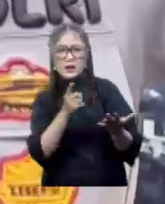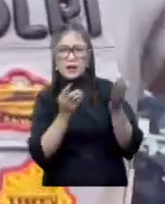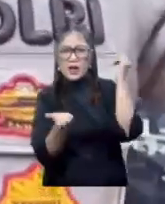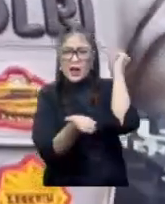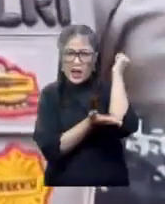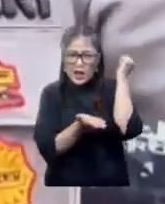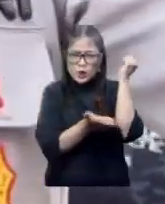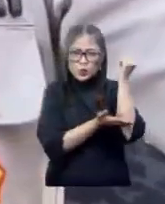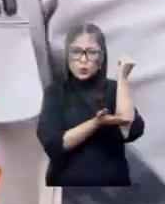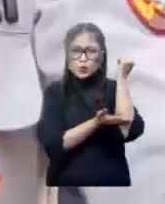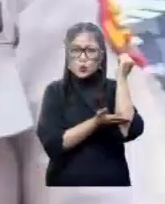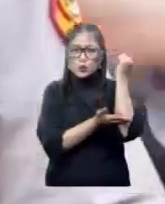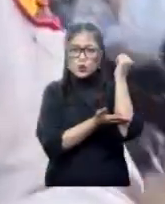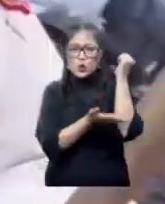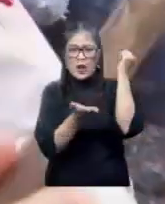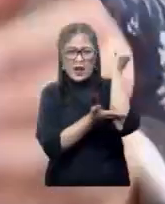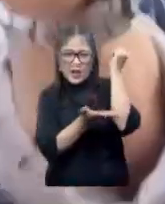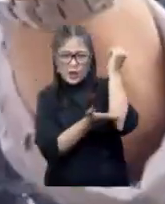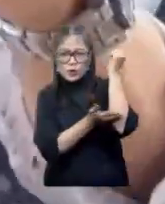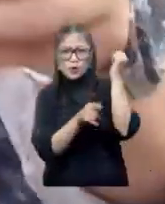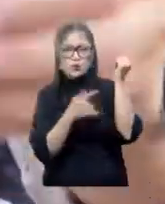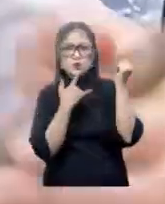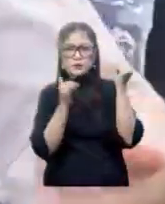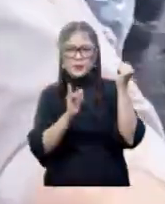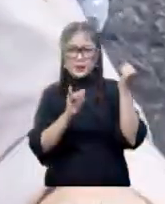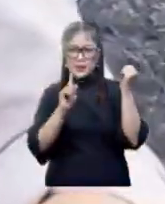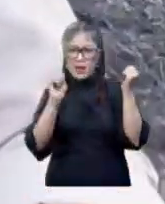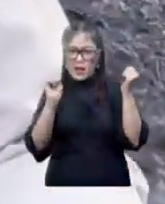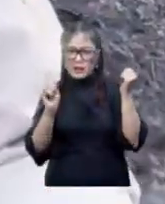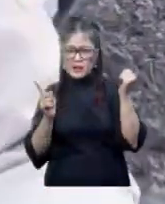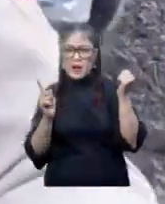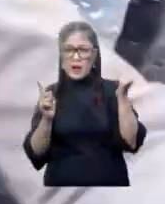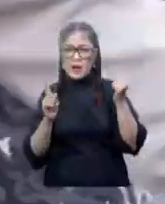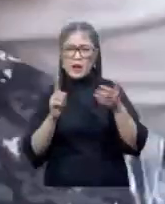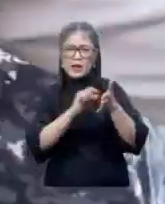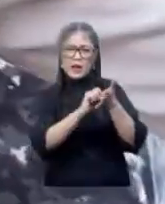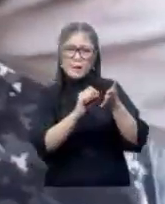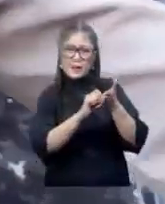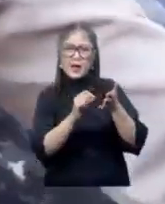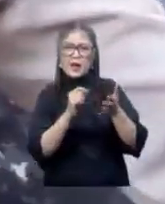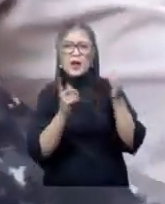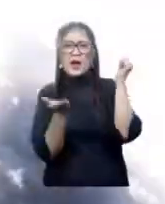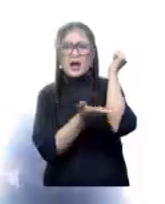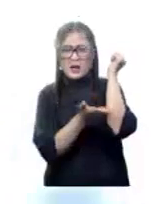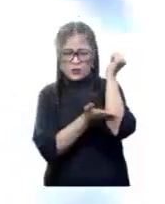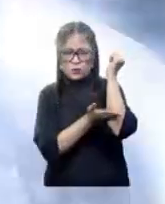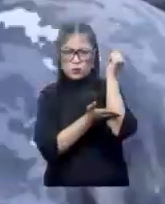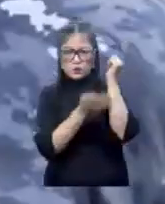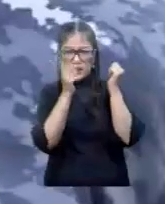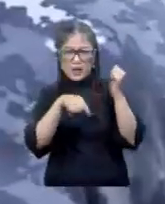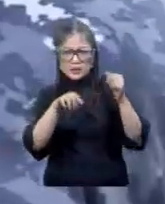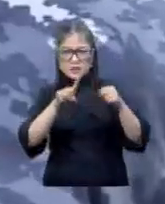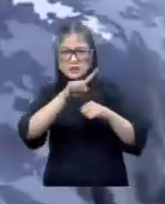kemudian itu disulut pakai ini Pak, pakai apa namanya? Pakai kayu ini dari jarak jauh. Terkait